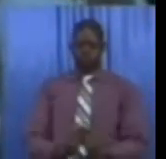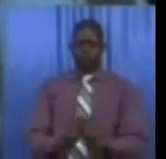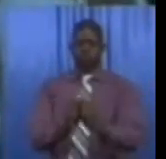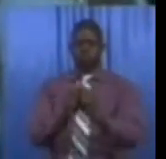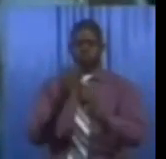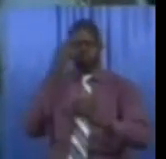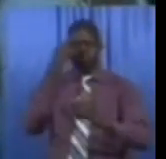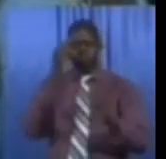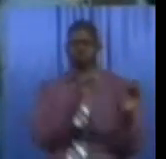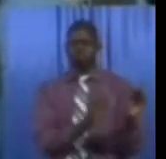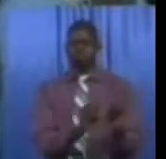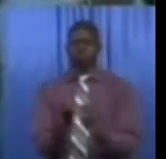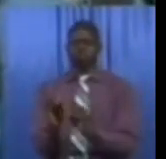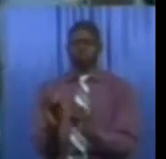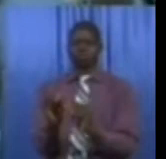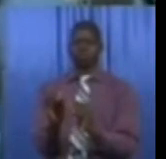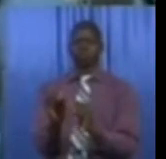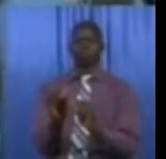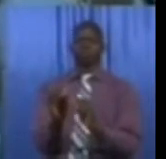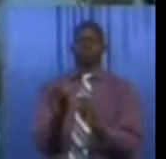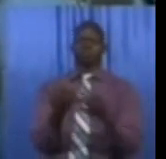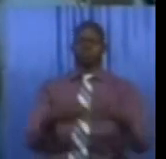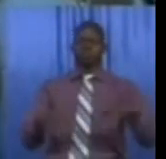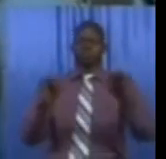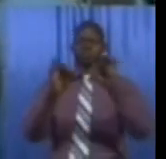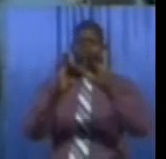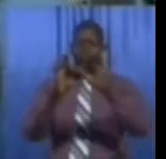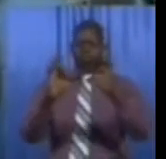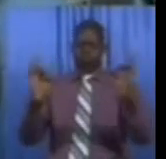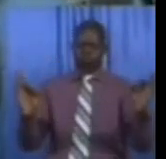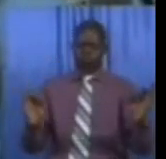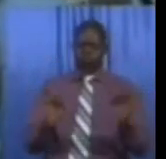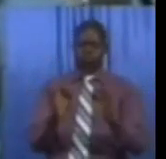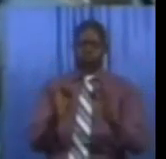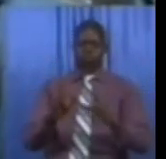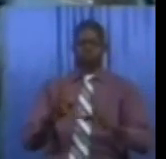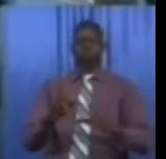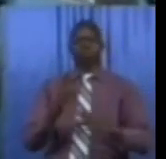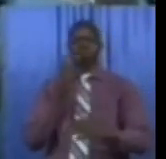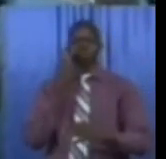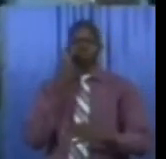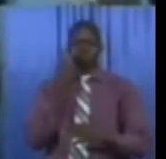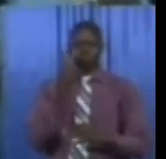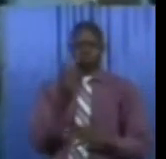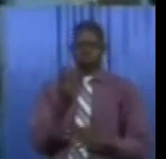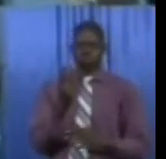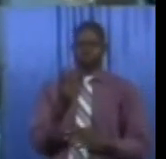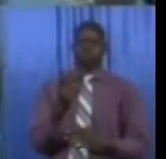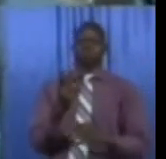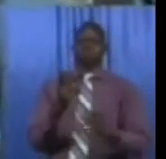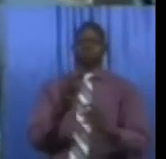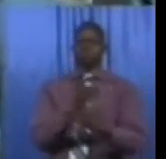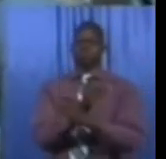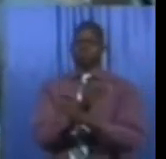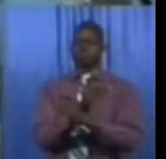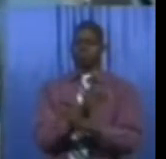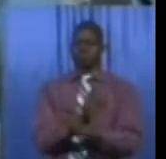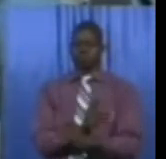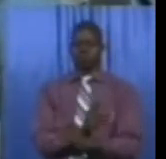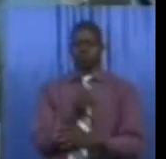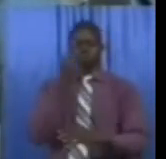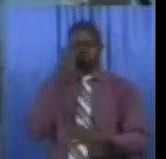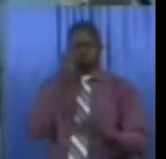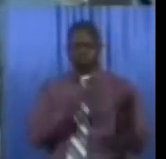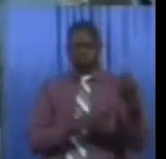pour l'organisation de cet important événement et notamment leur disponibilité pour